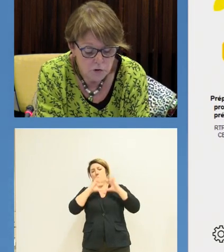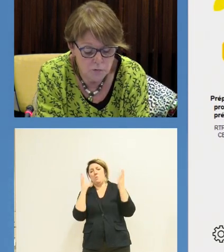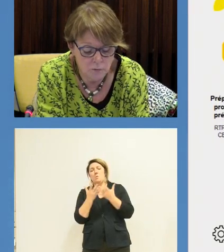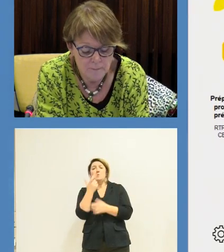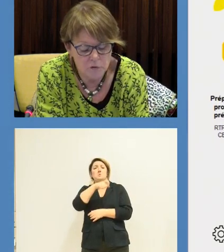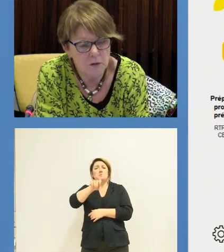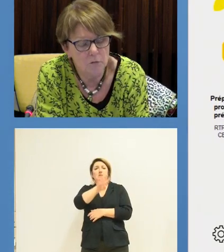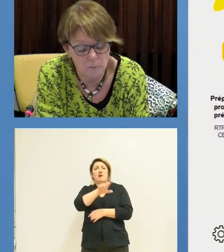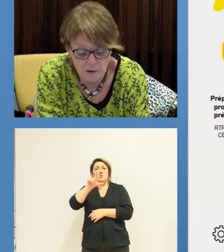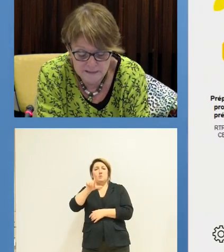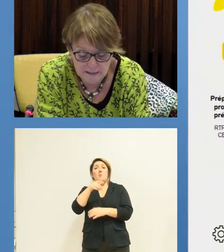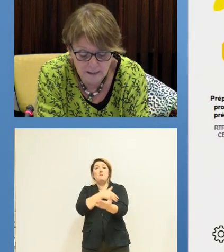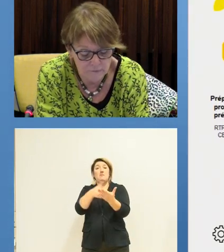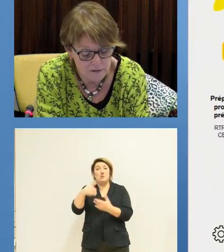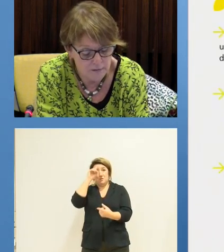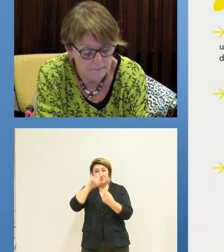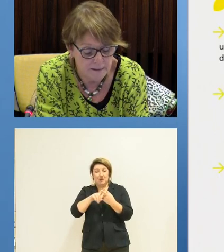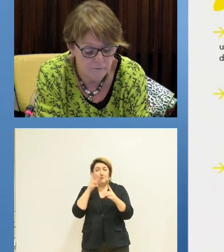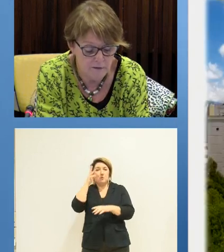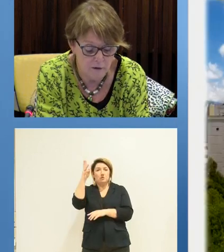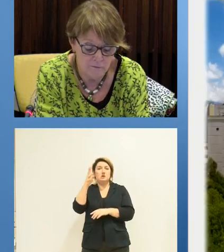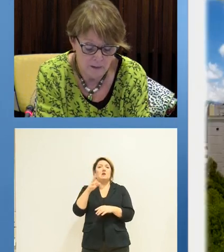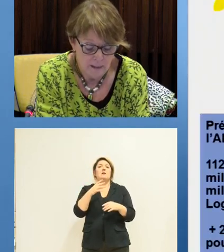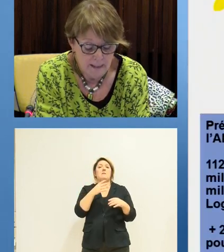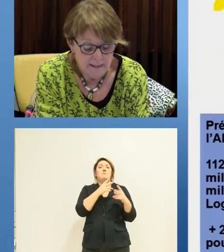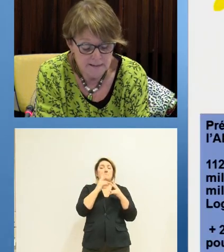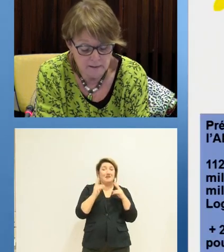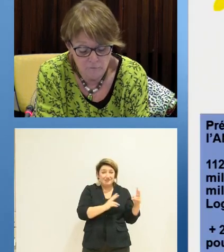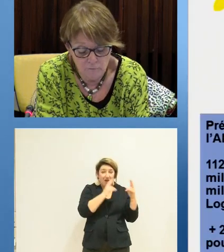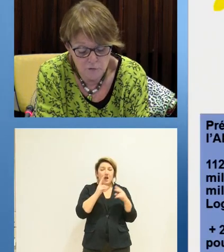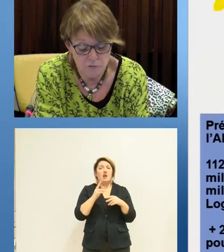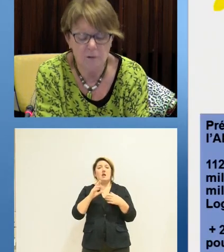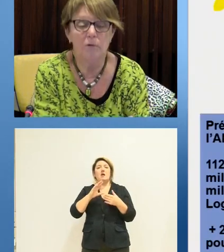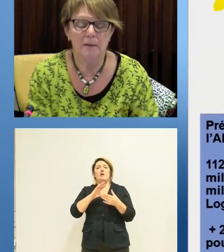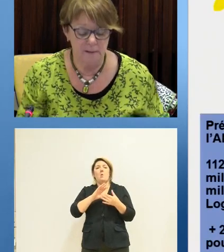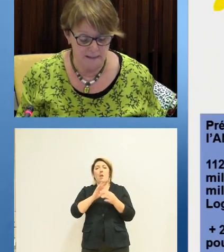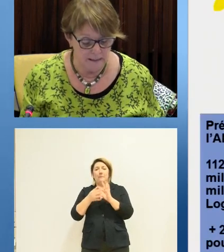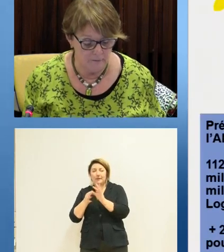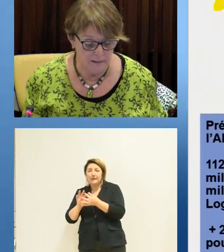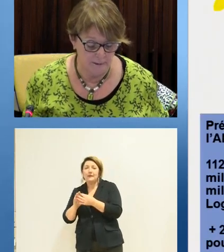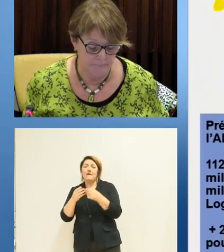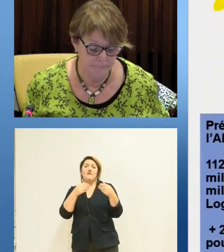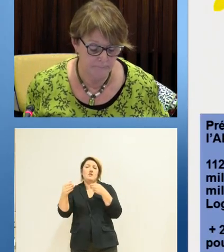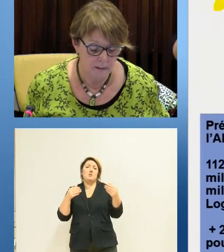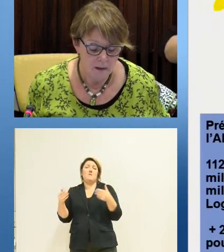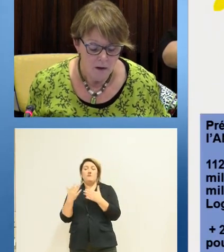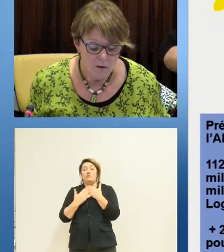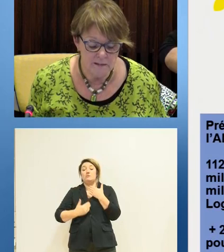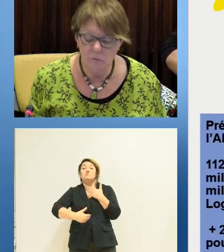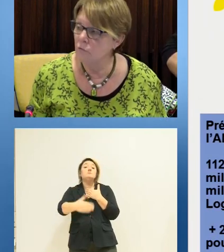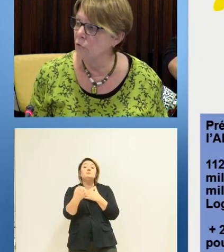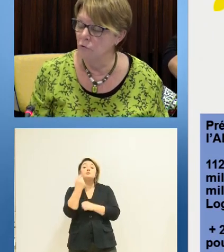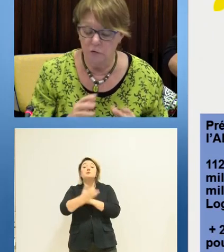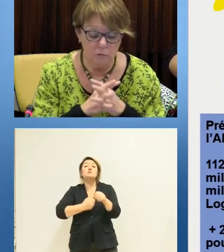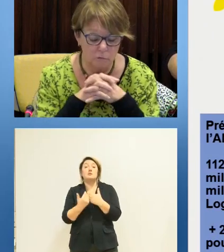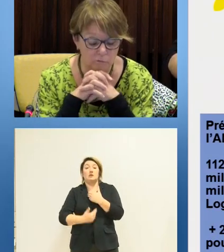sur les projets grenoblois mistral village olympique et villeneuve et ses travaux vont se dérouler dans les années à venir en